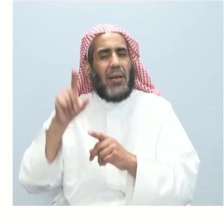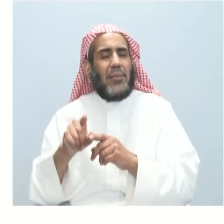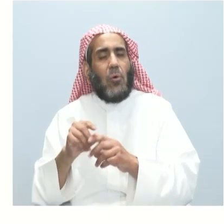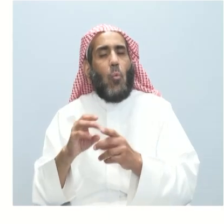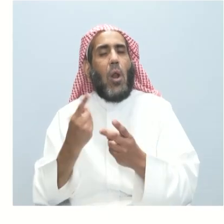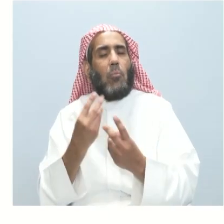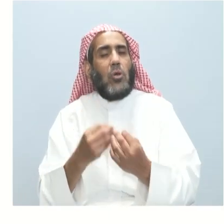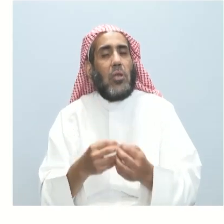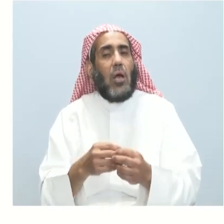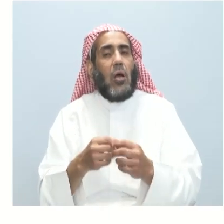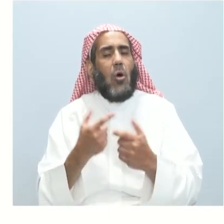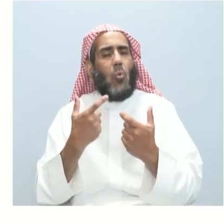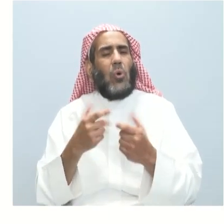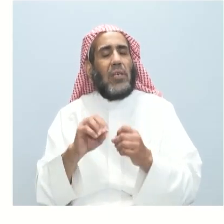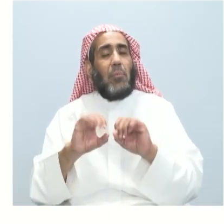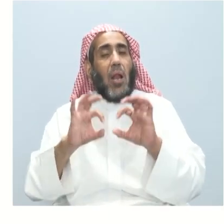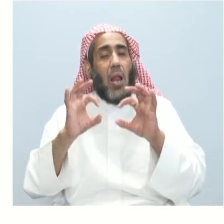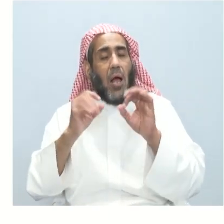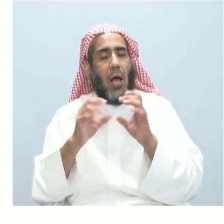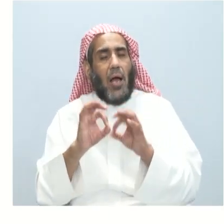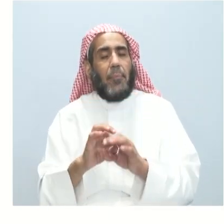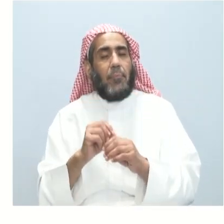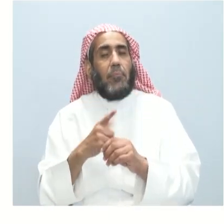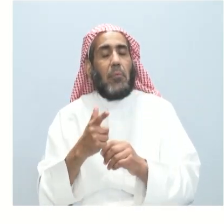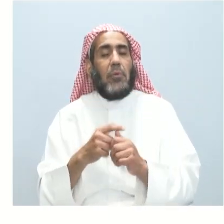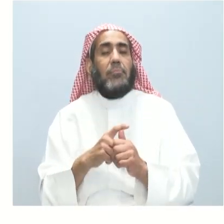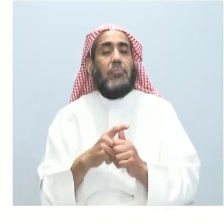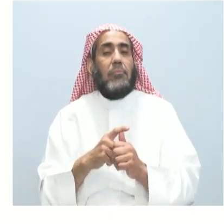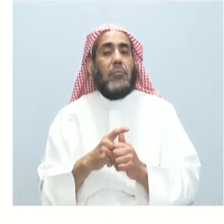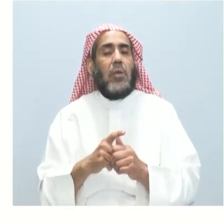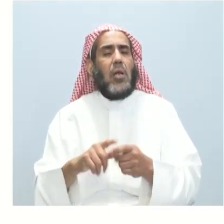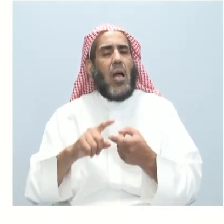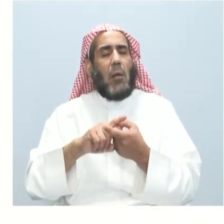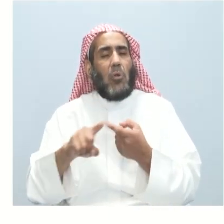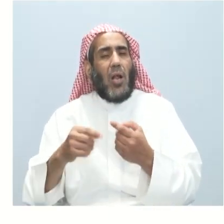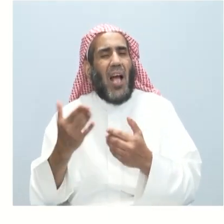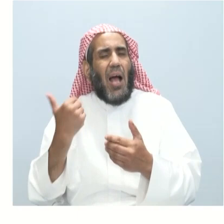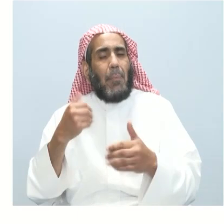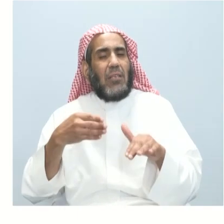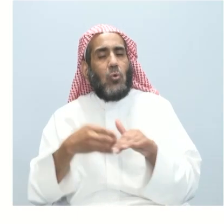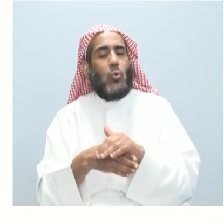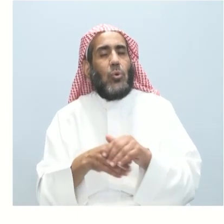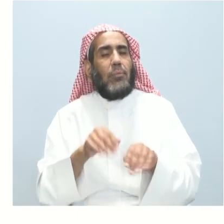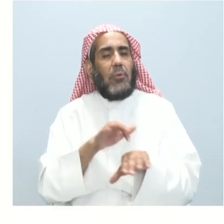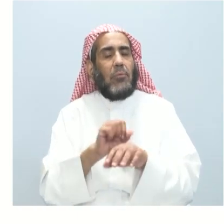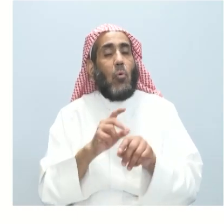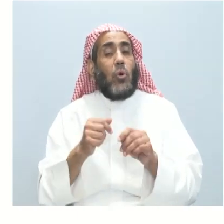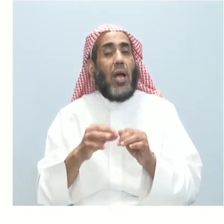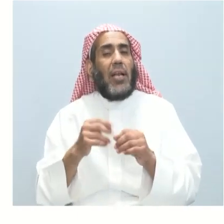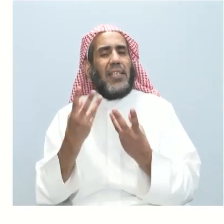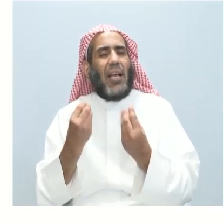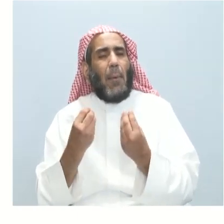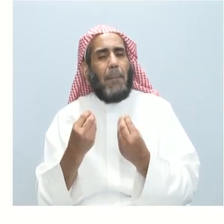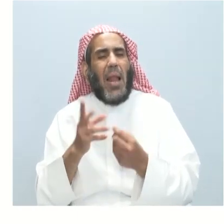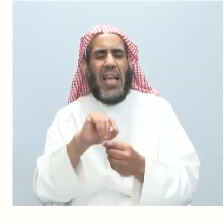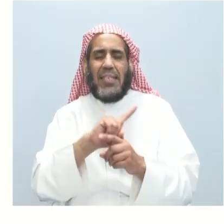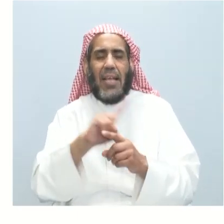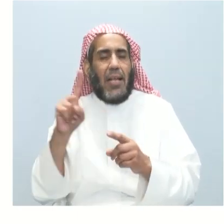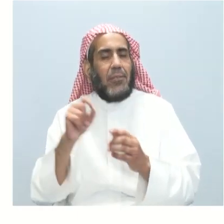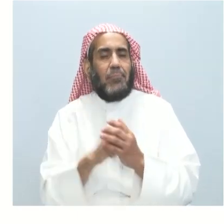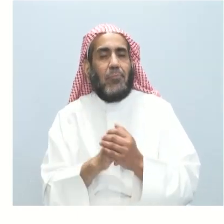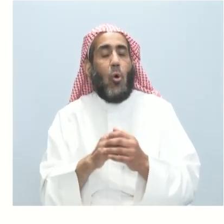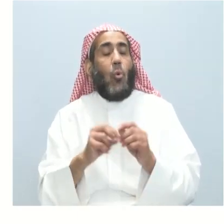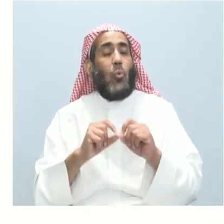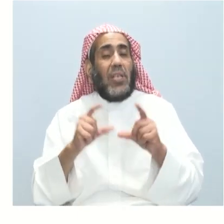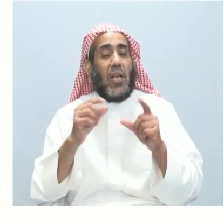والمده والشاهد من الايه نبدا بهنا المطلقه قبل الدخول هنا العده ليس لها عده